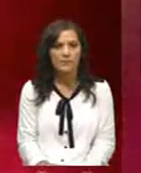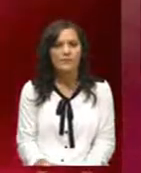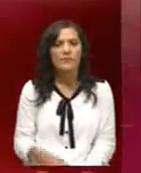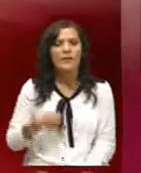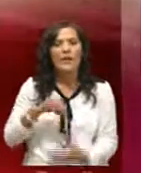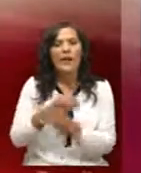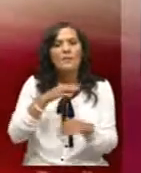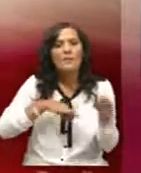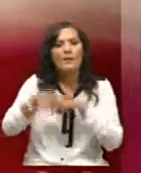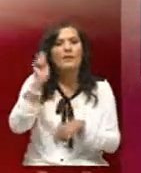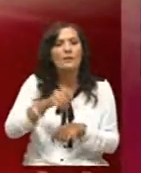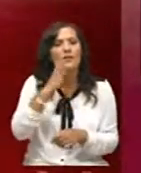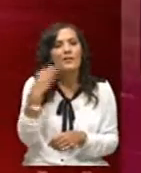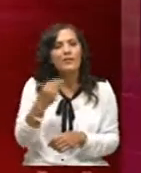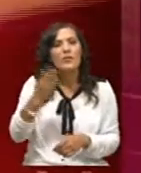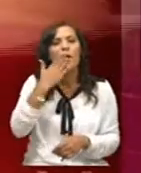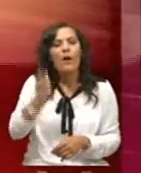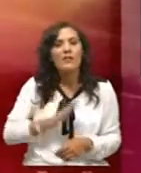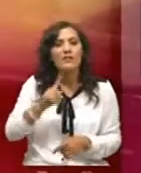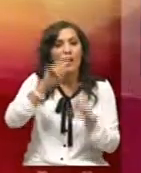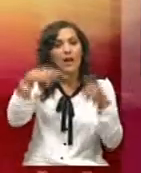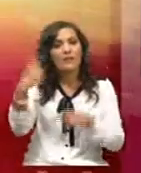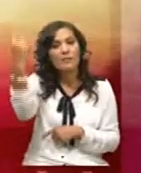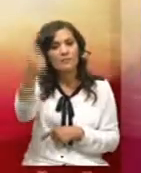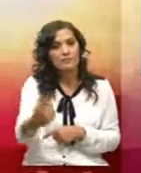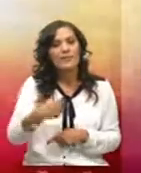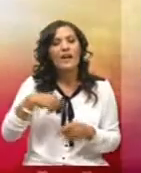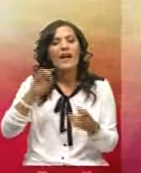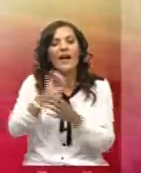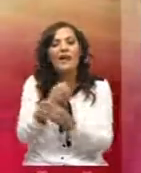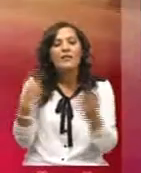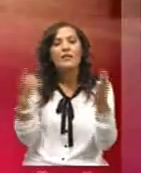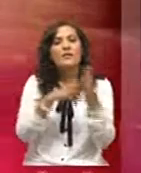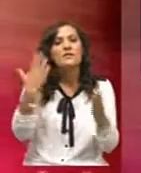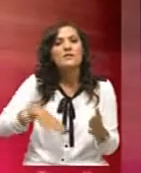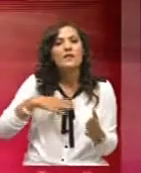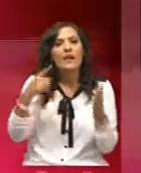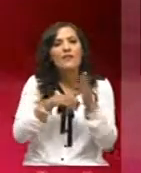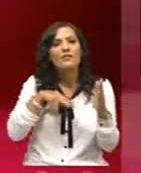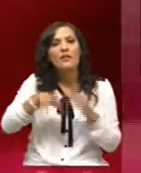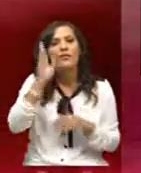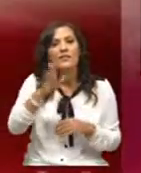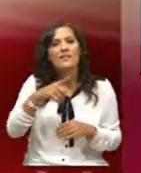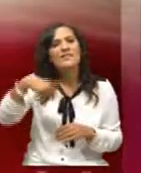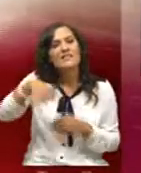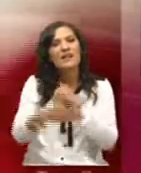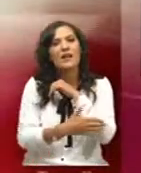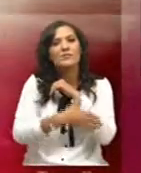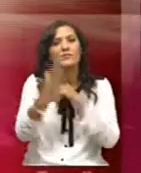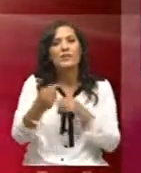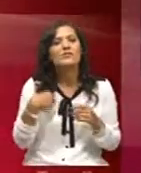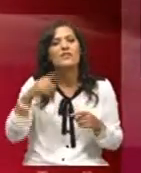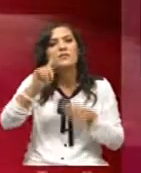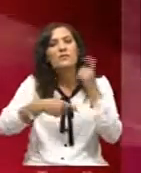kariyer planı yapan gençler öğrenciler ekran başına kariyerinize ulaşmak istediğiniz hedefe Giderken size yardımcı